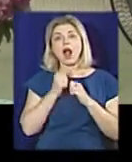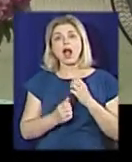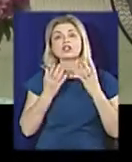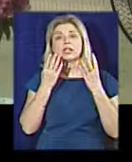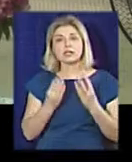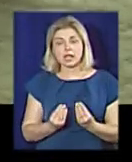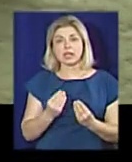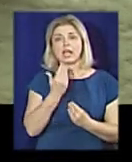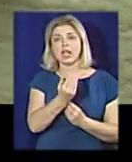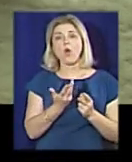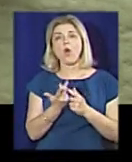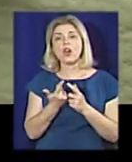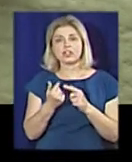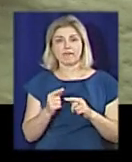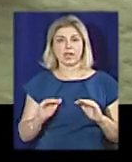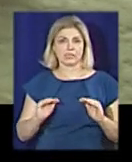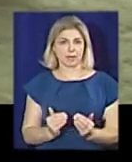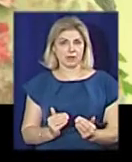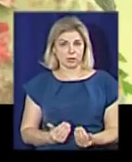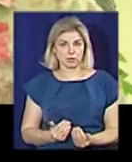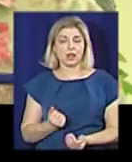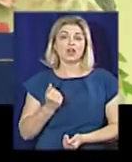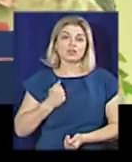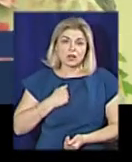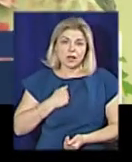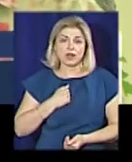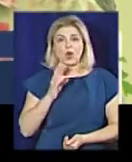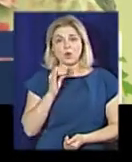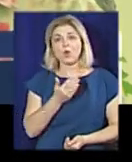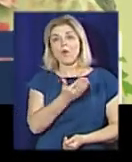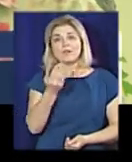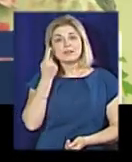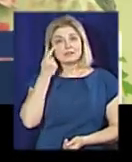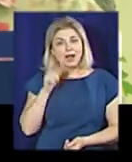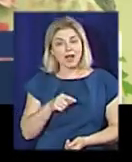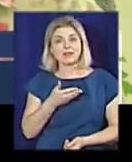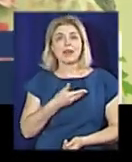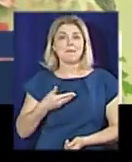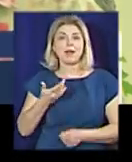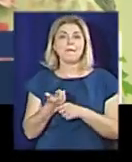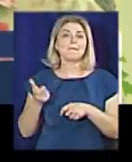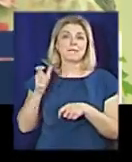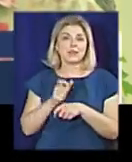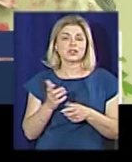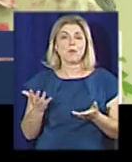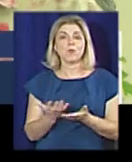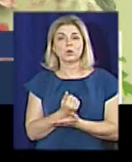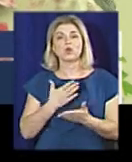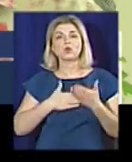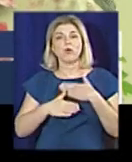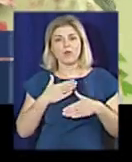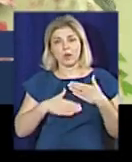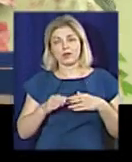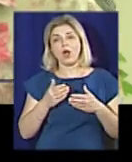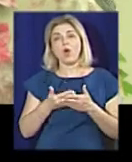їх кількість змінюється. Шкода, але ви знаєте, ми більше отримуємо задоволення від того,